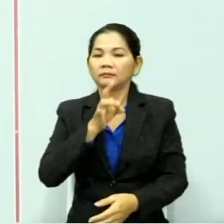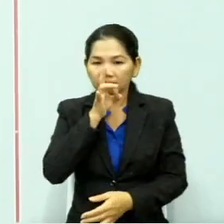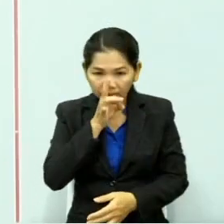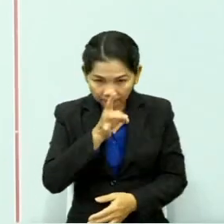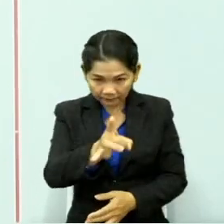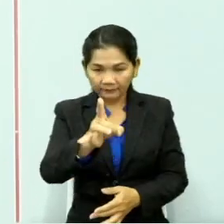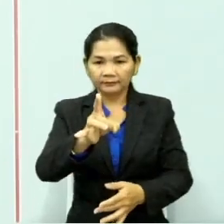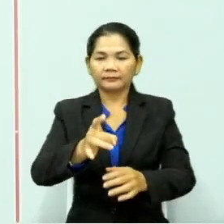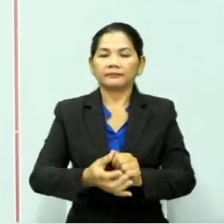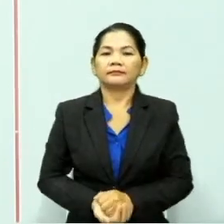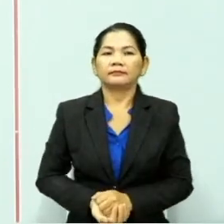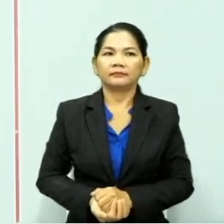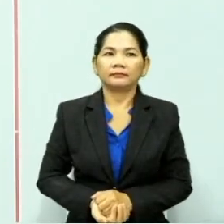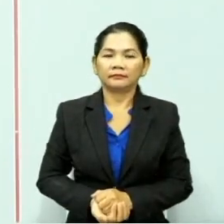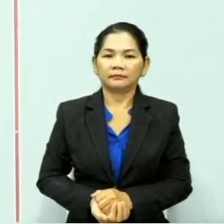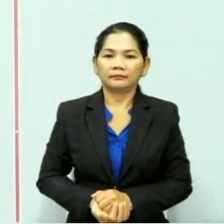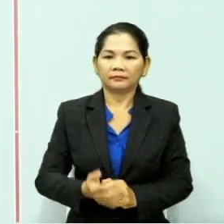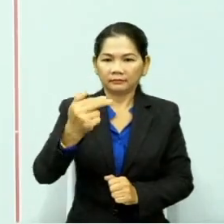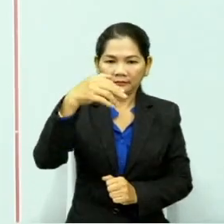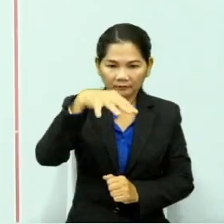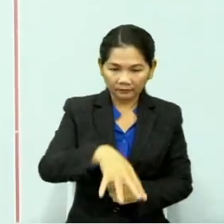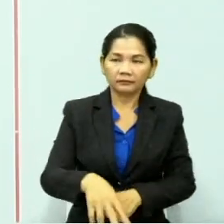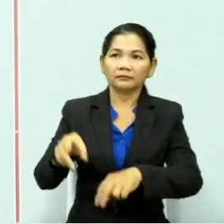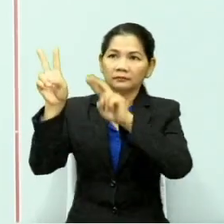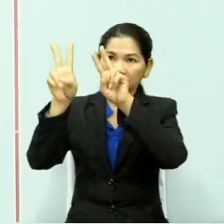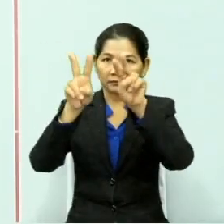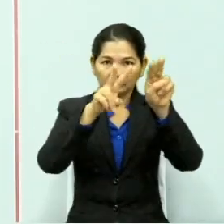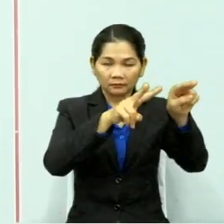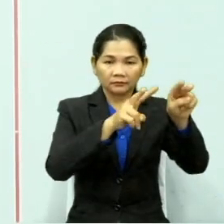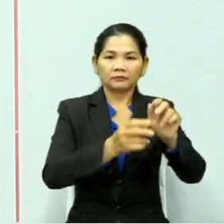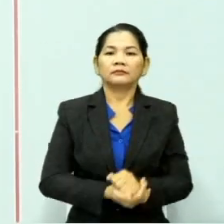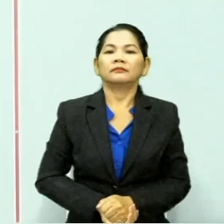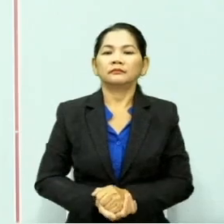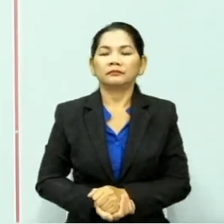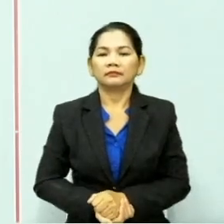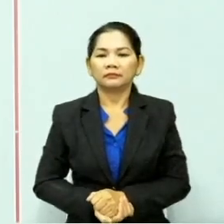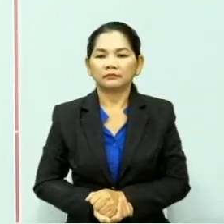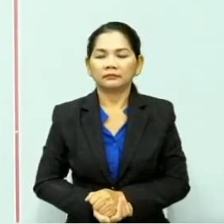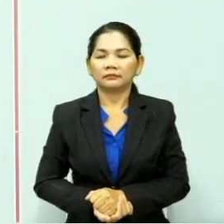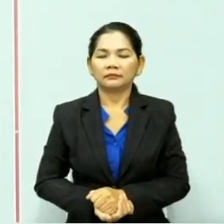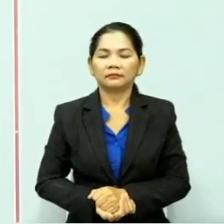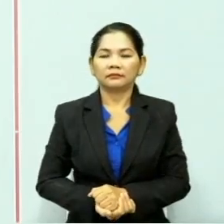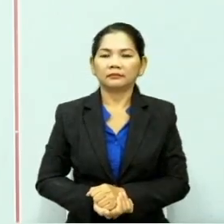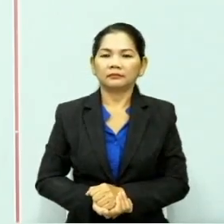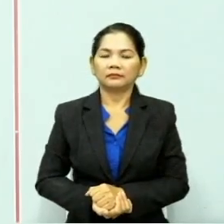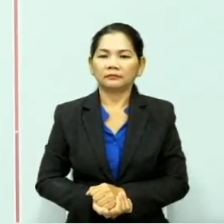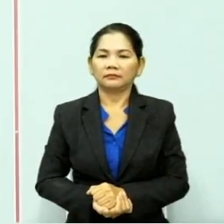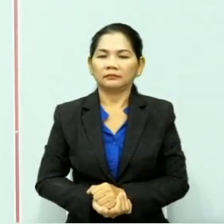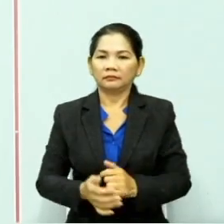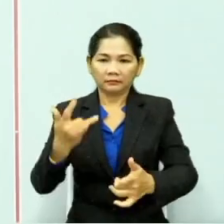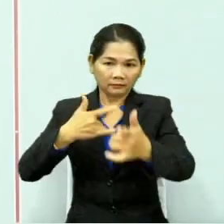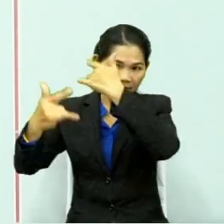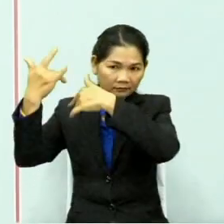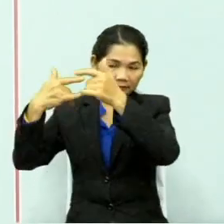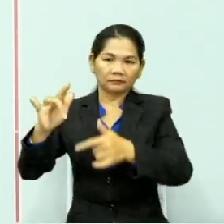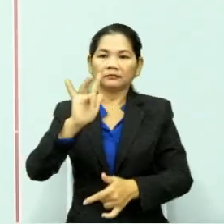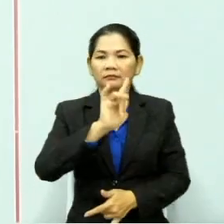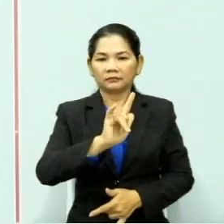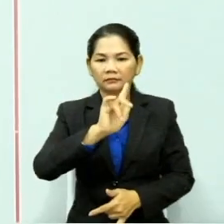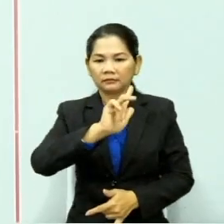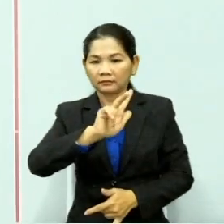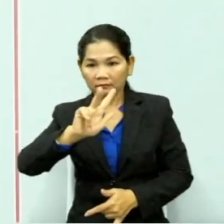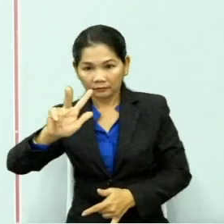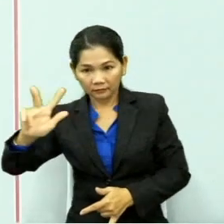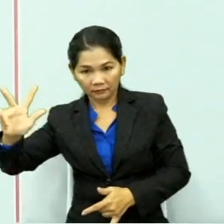cót con lãnh tế cho bộ ràn pra